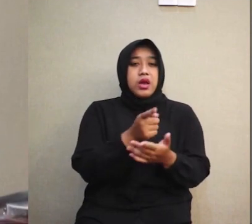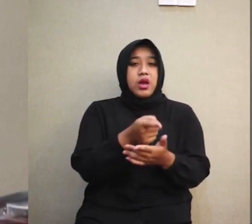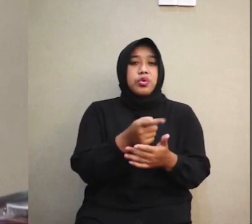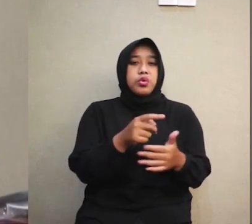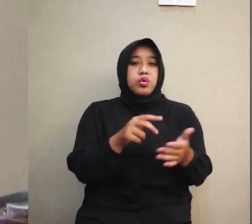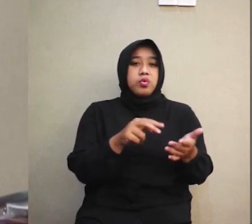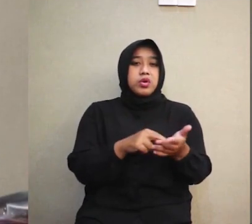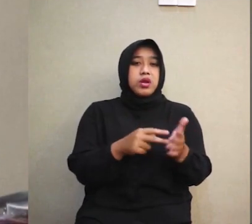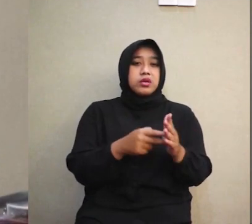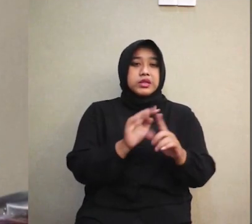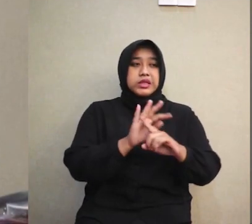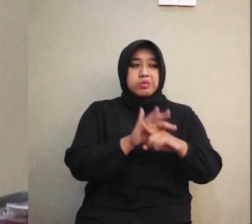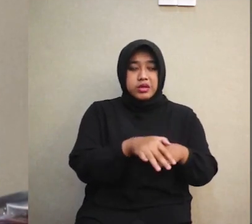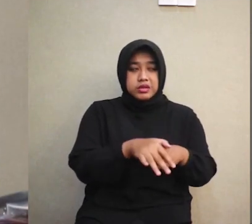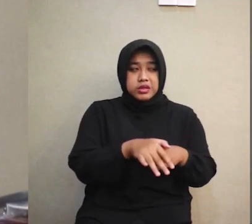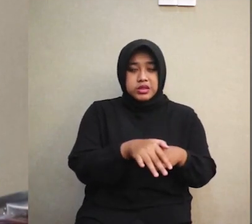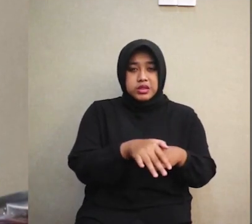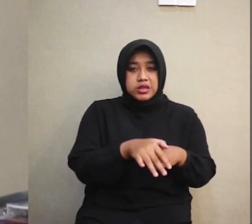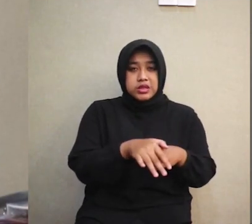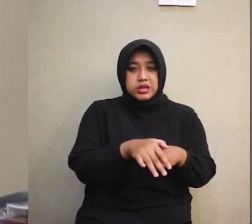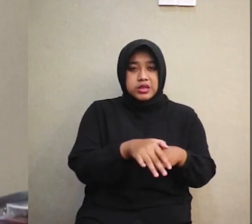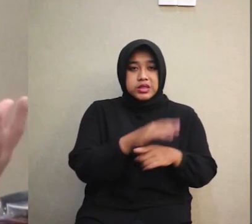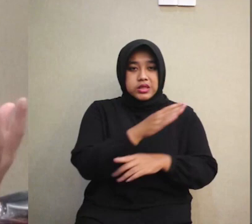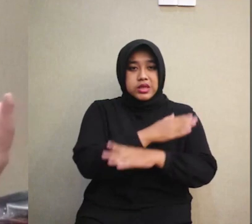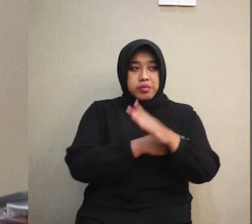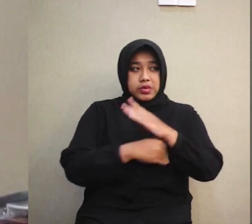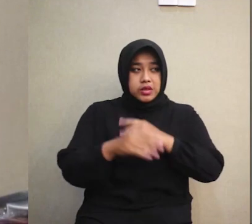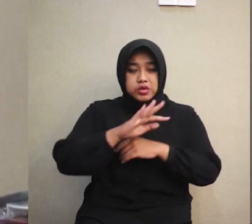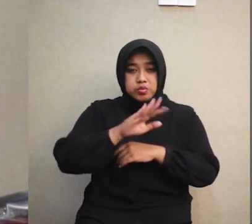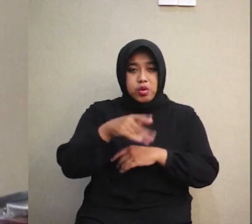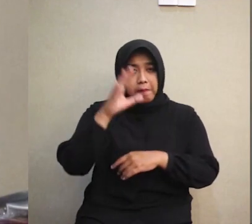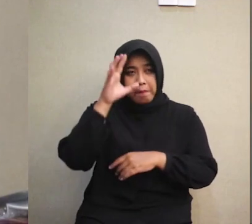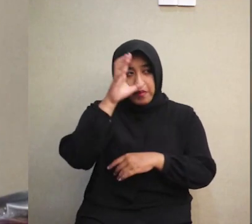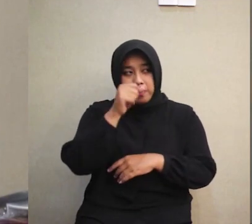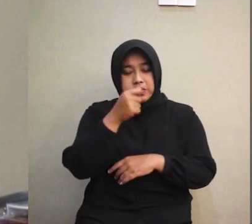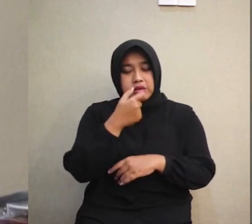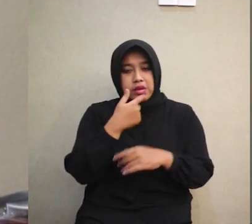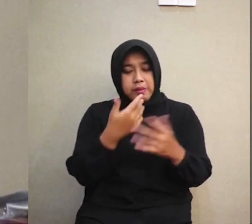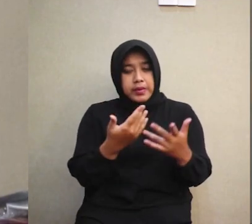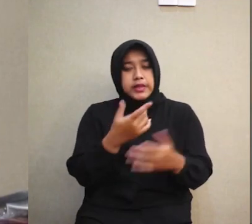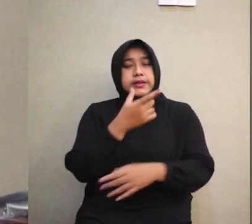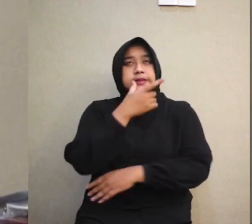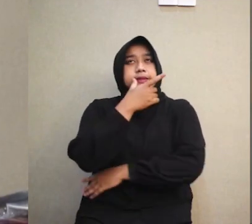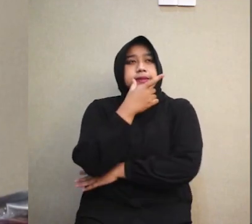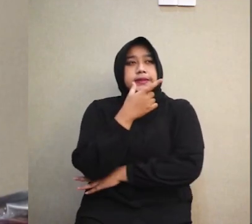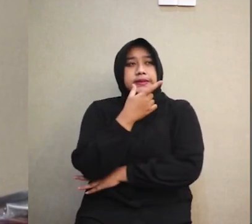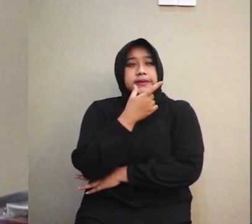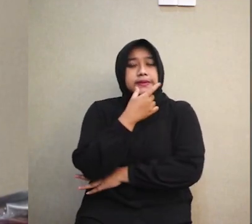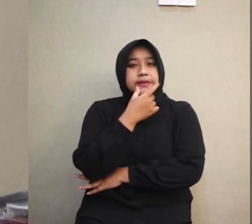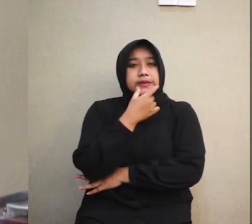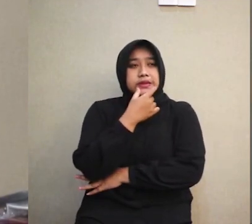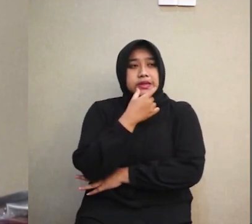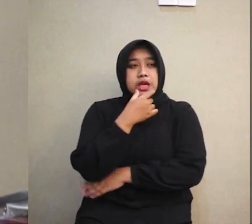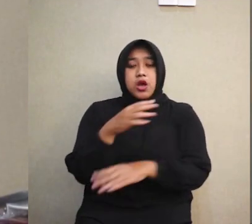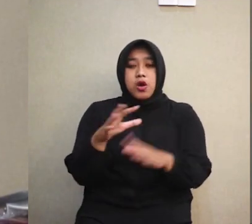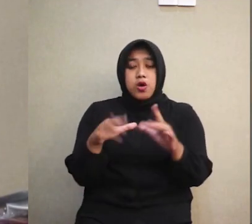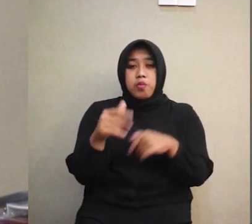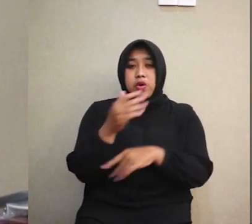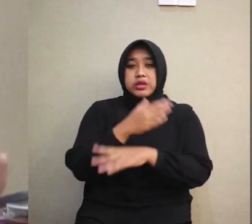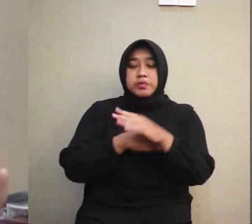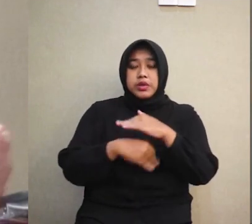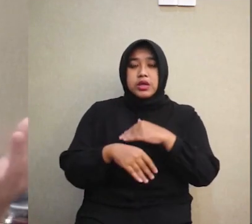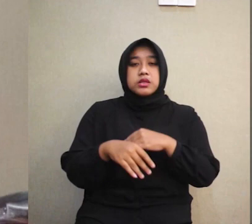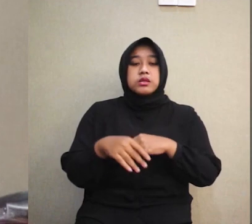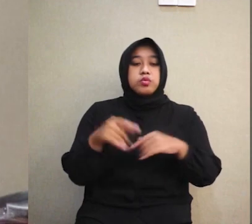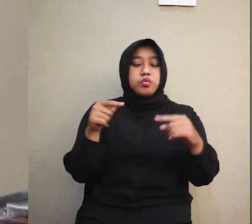itu nah dalam konteks disabilitas kita semua udah paham nih bahwa eee disabilitas berkaitan dengan